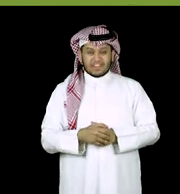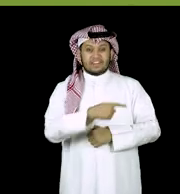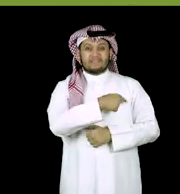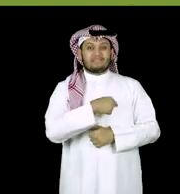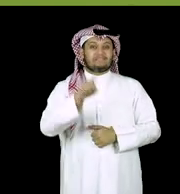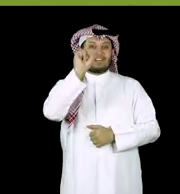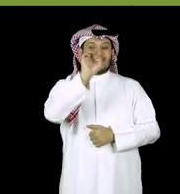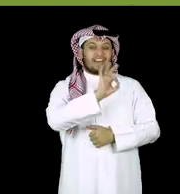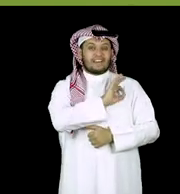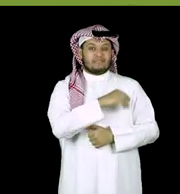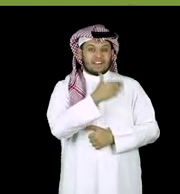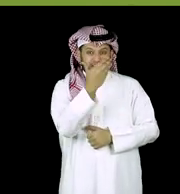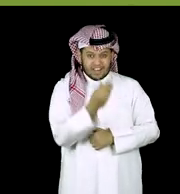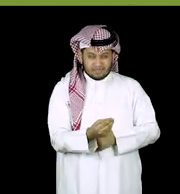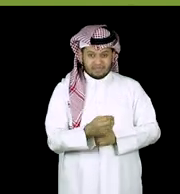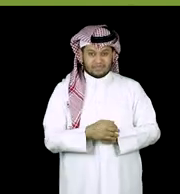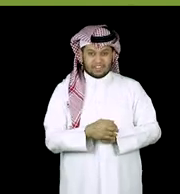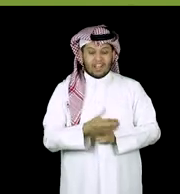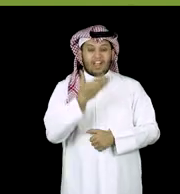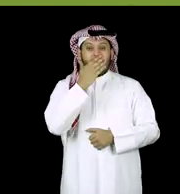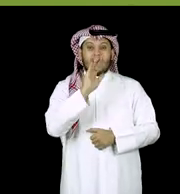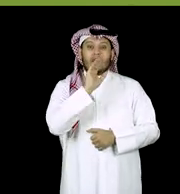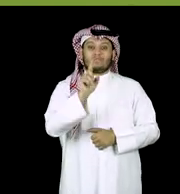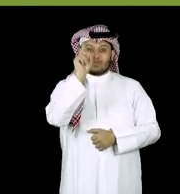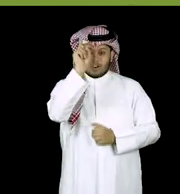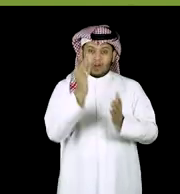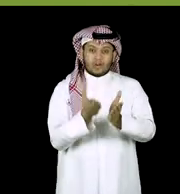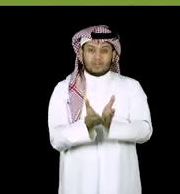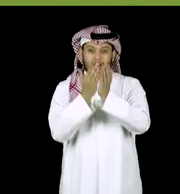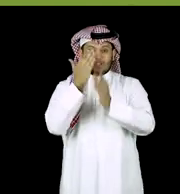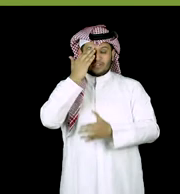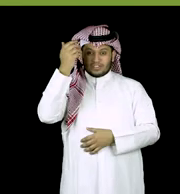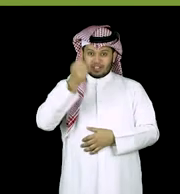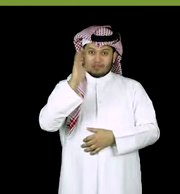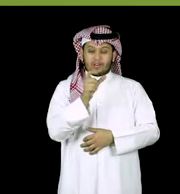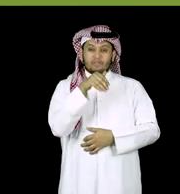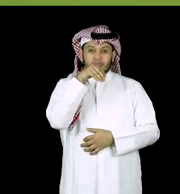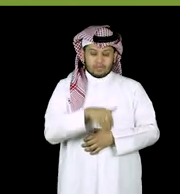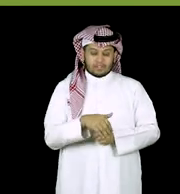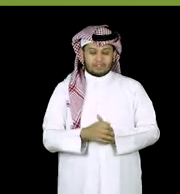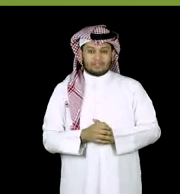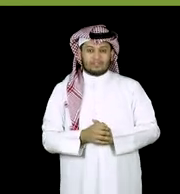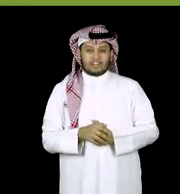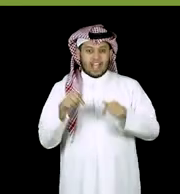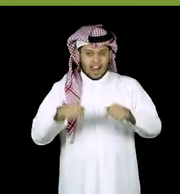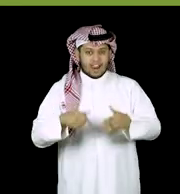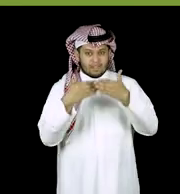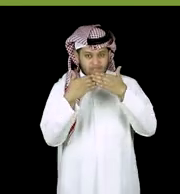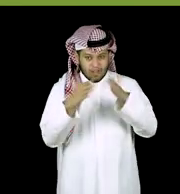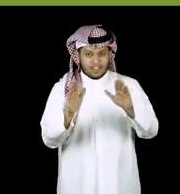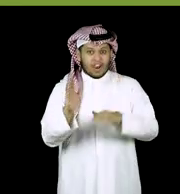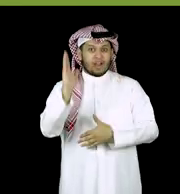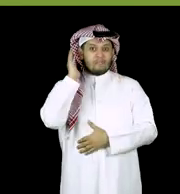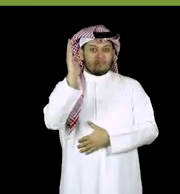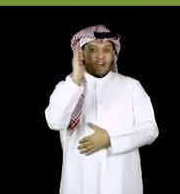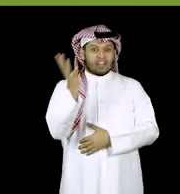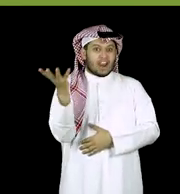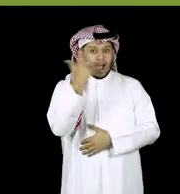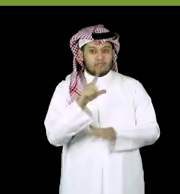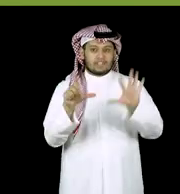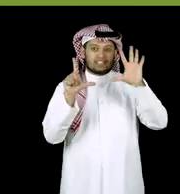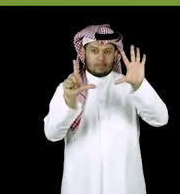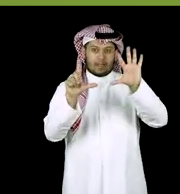بسم الله الرحمن الرحيم. الحمد لله والصلاة والسلام على رسول الله. نبدأ الآن في المحاضرة